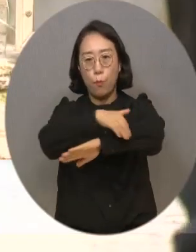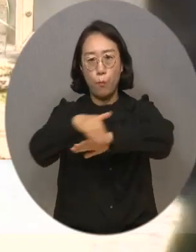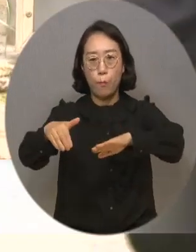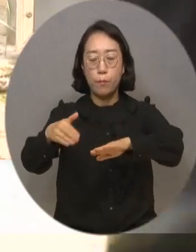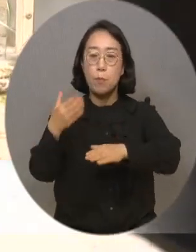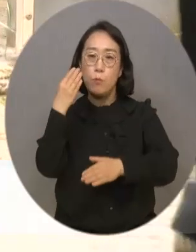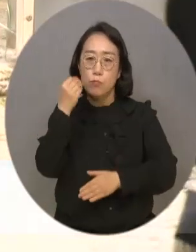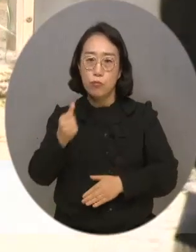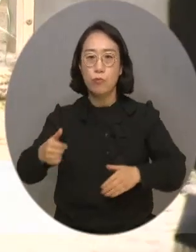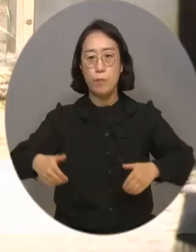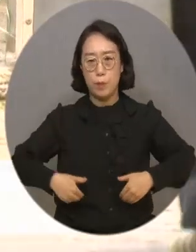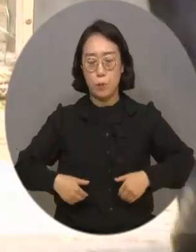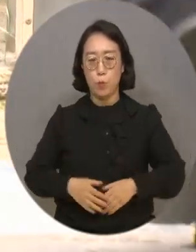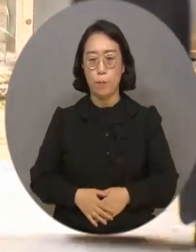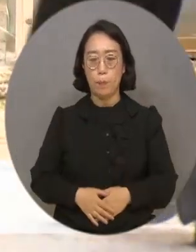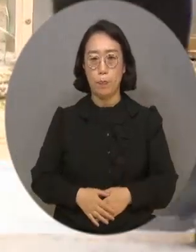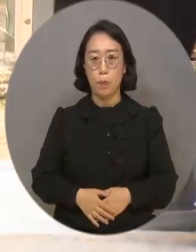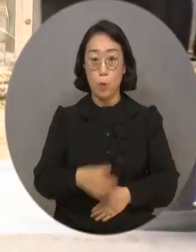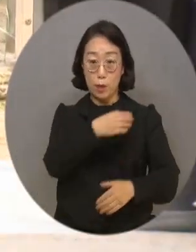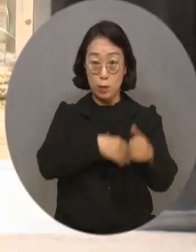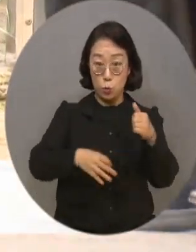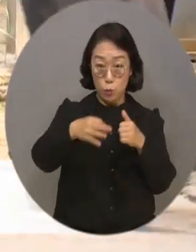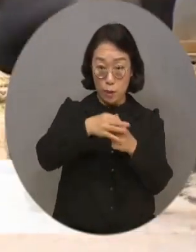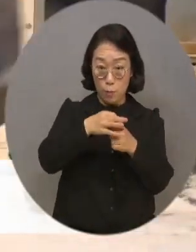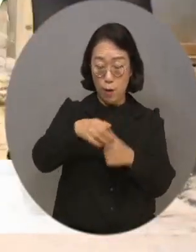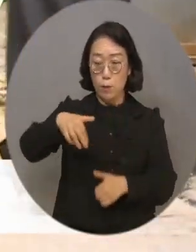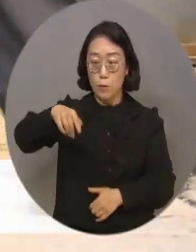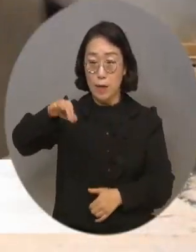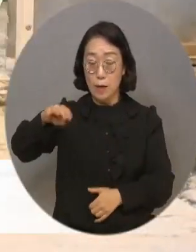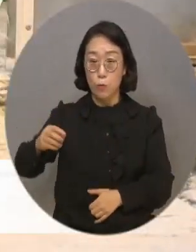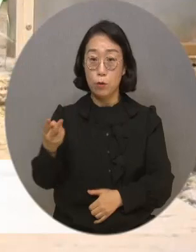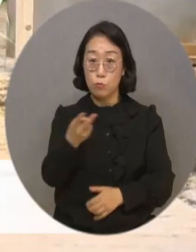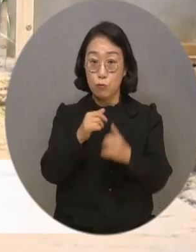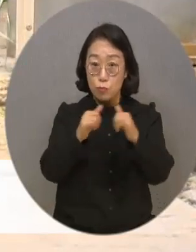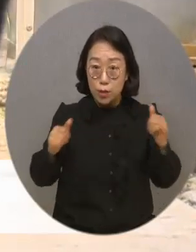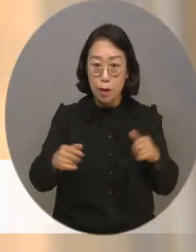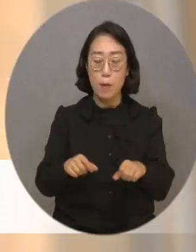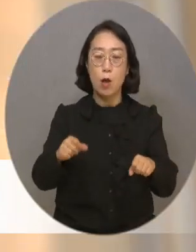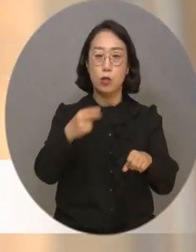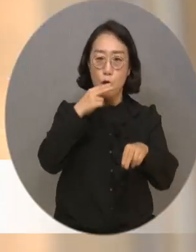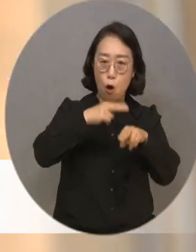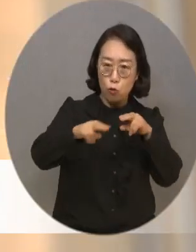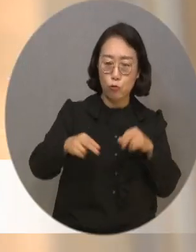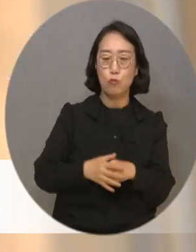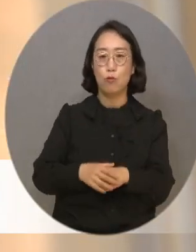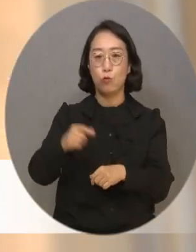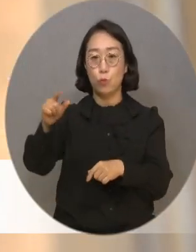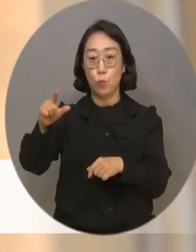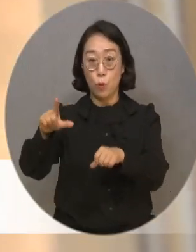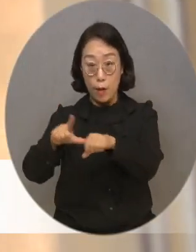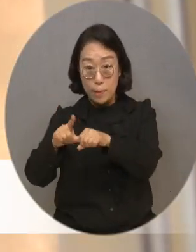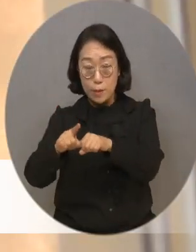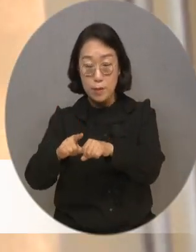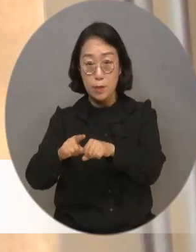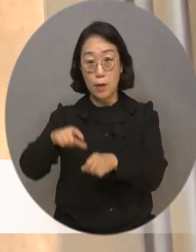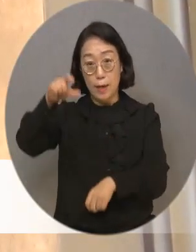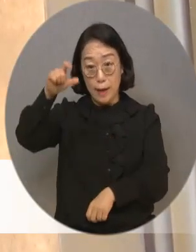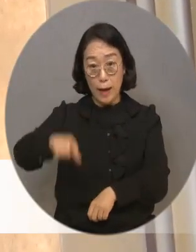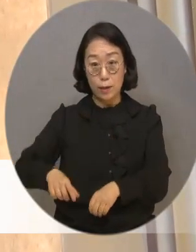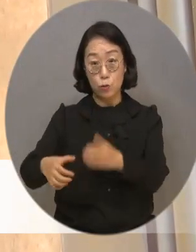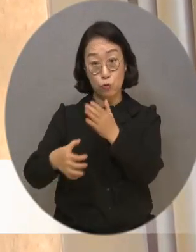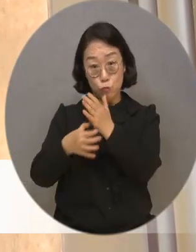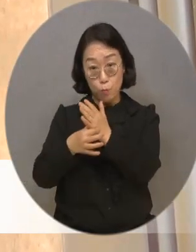또 기초생활수급자와 차상위 계층 가구를 위한 등유, LPG, 난방비 카드 쿠폰의 사용기한은 오는